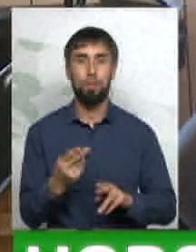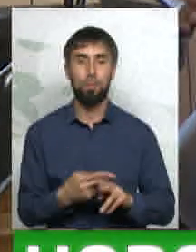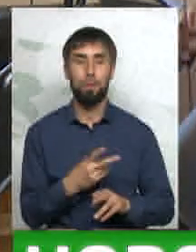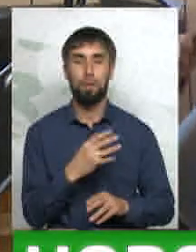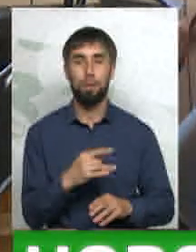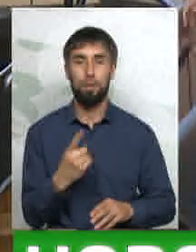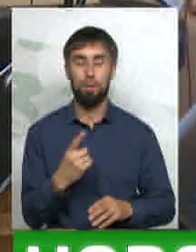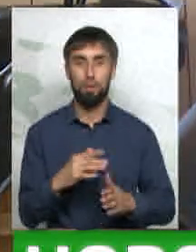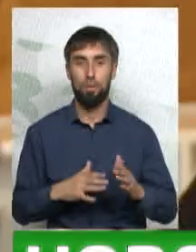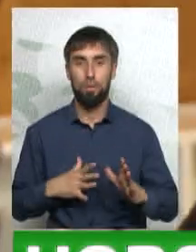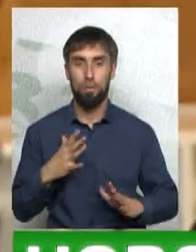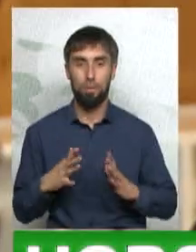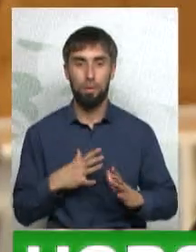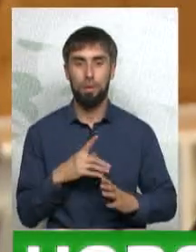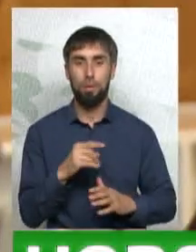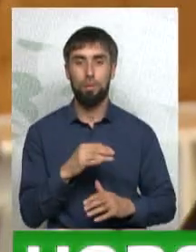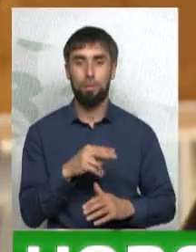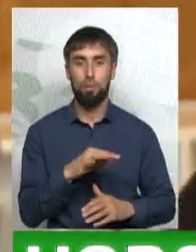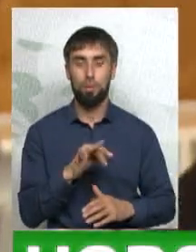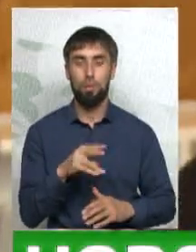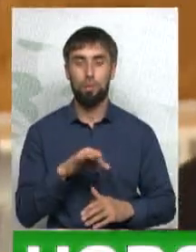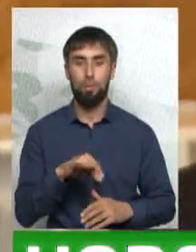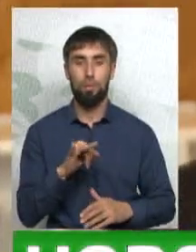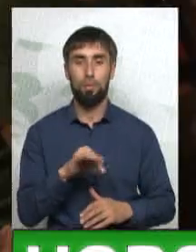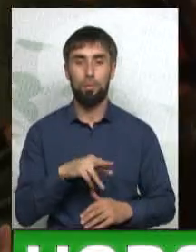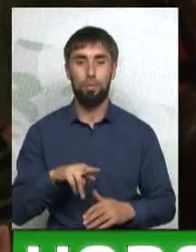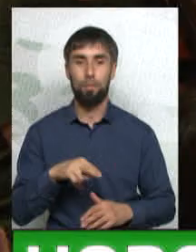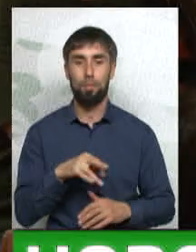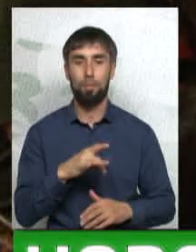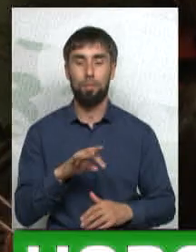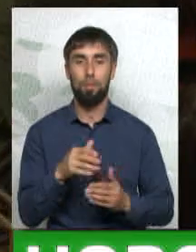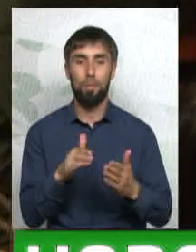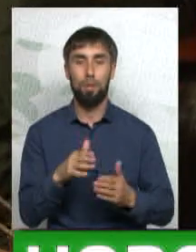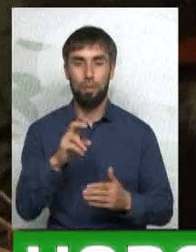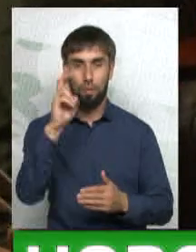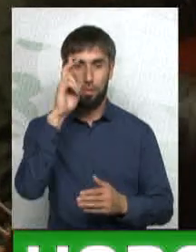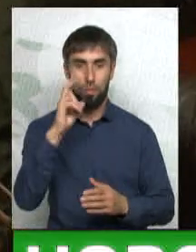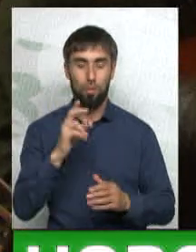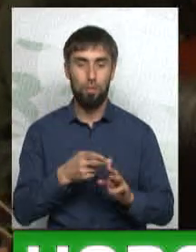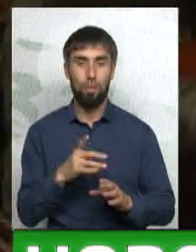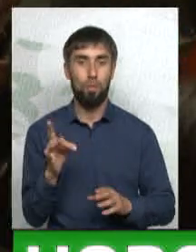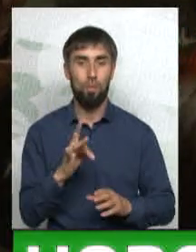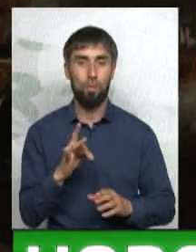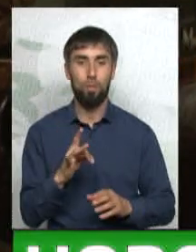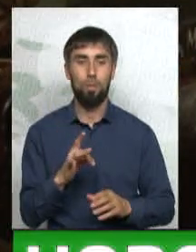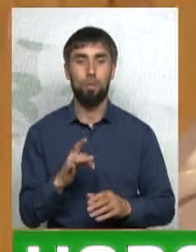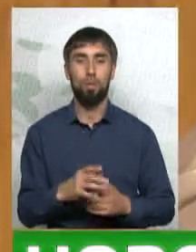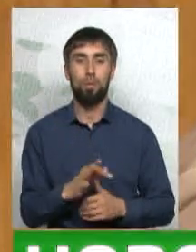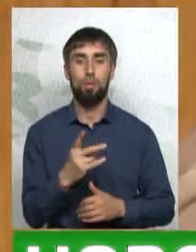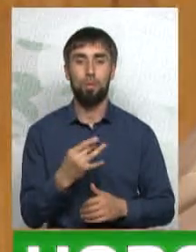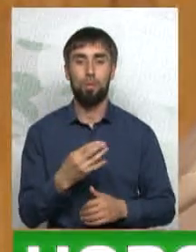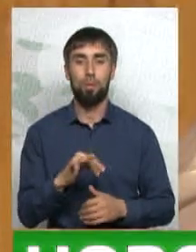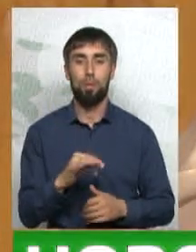ни одной репетиции. За дирижерским пультом Илья Петренко, выпускник Государственной Ростовской консерватории